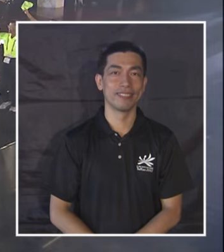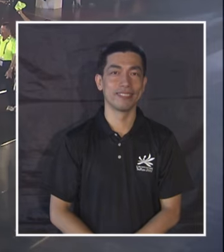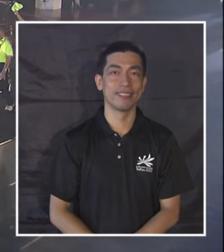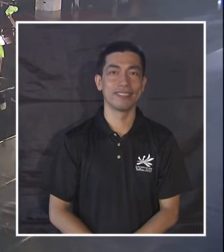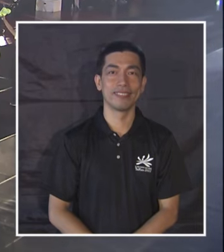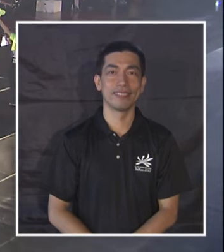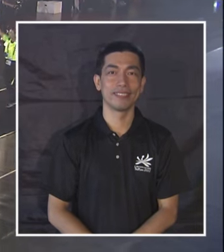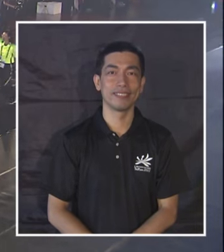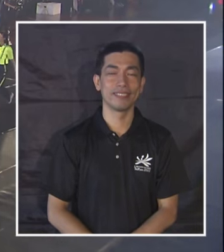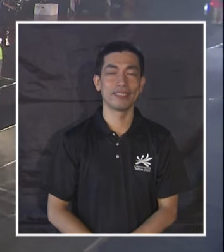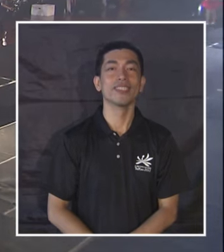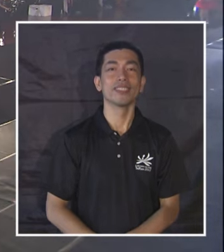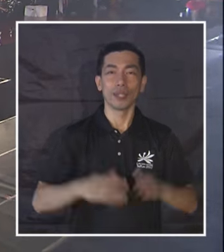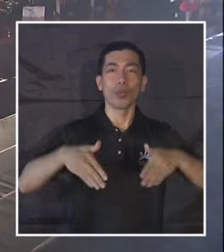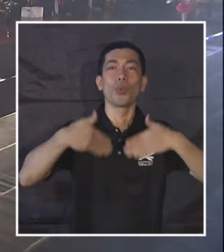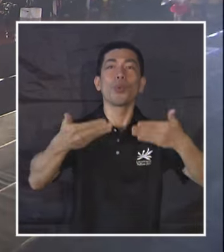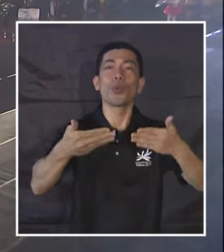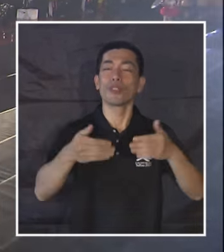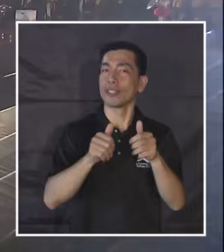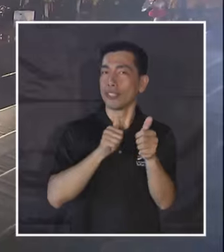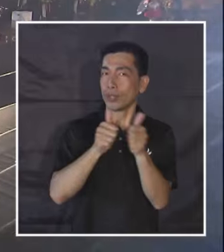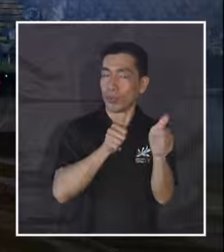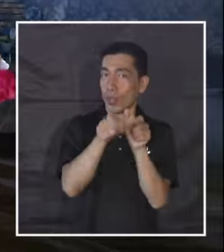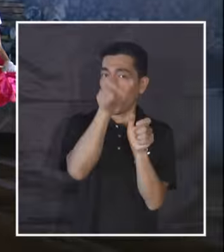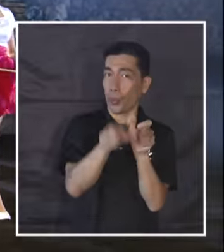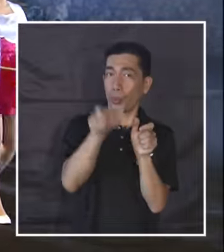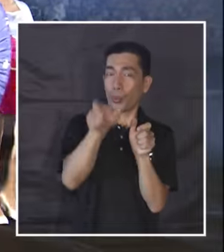了。 运动员进场。